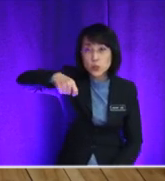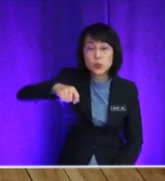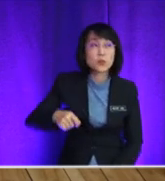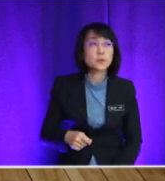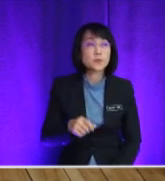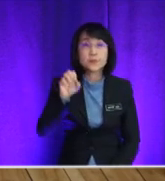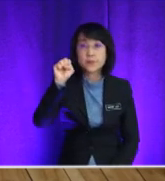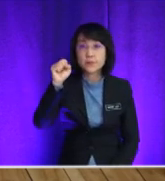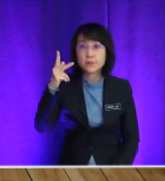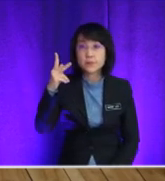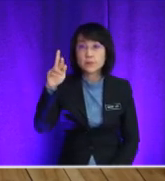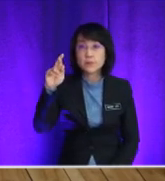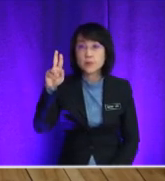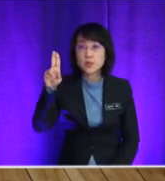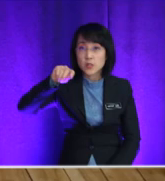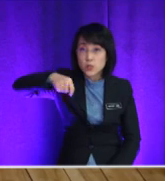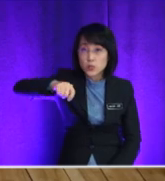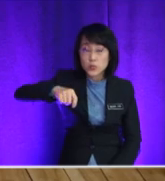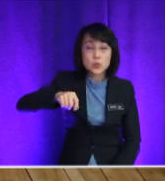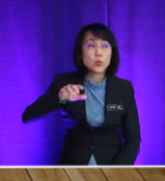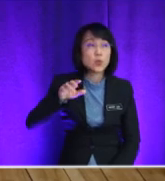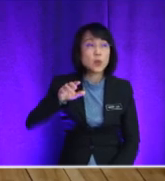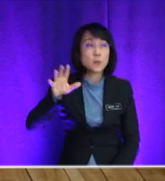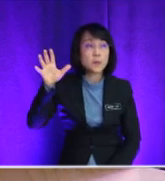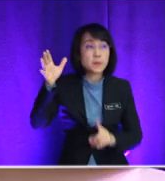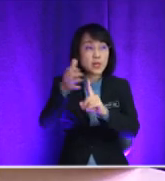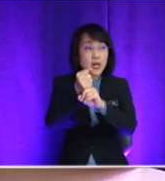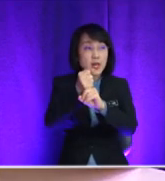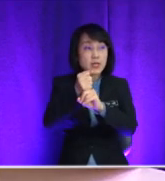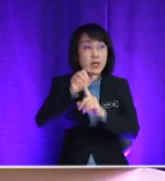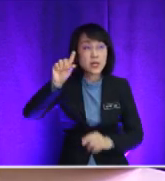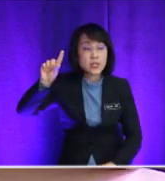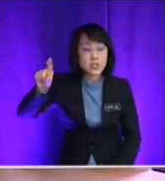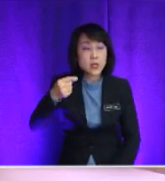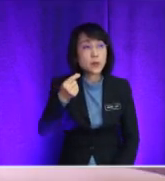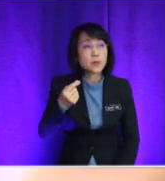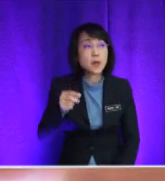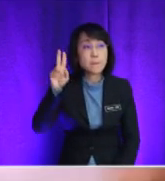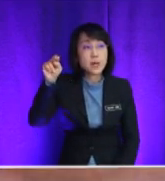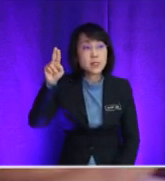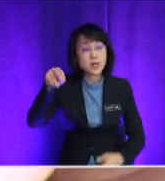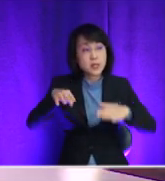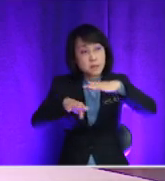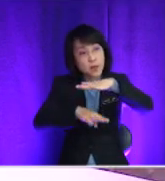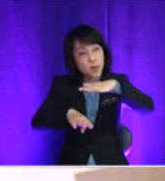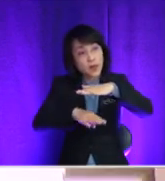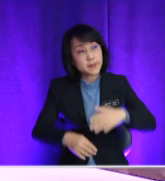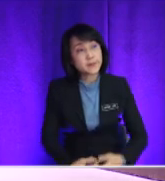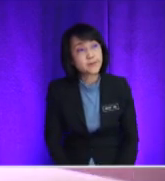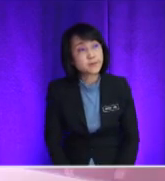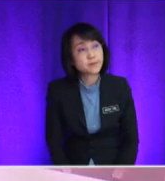jarum Oke kita pasangkan di bagian bawah oke Ini bagian bawah